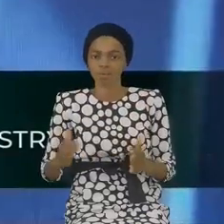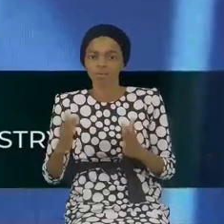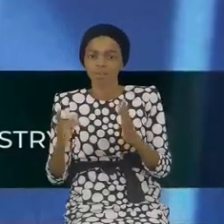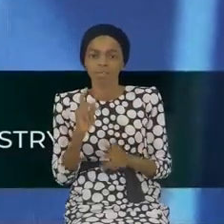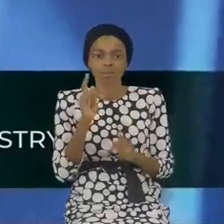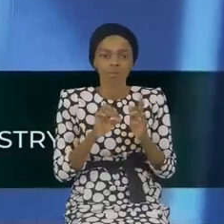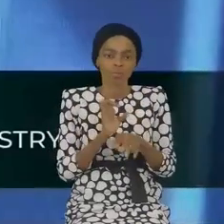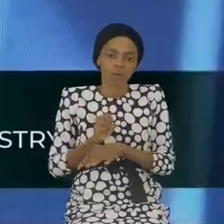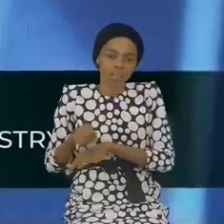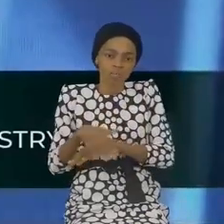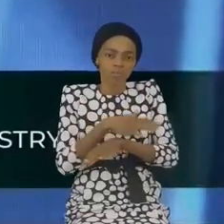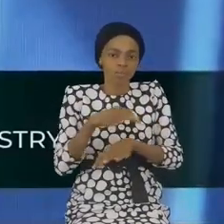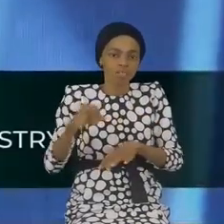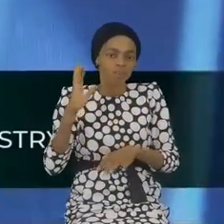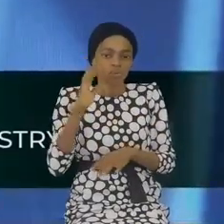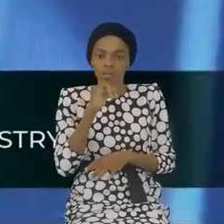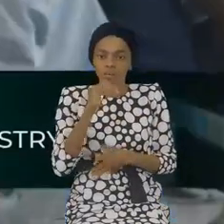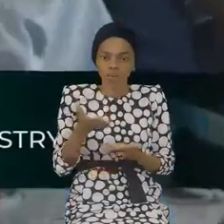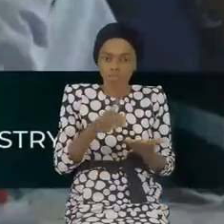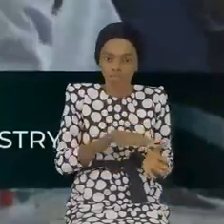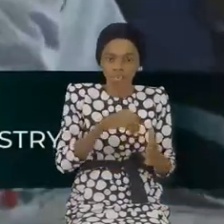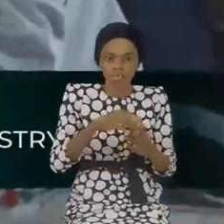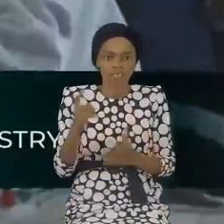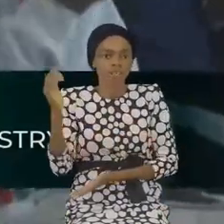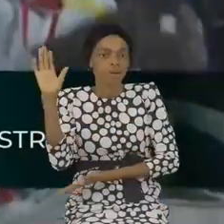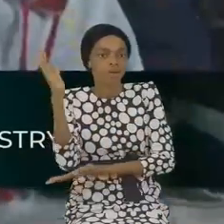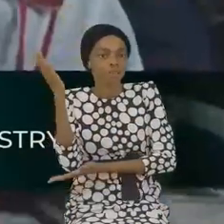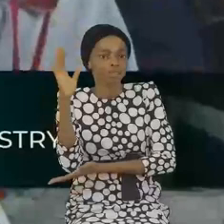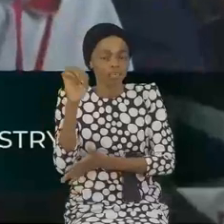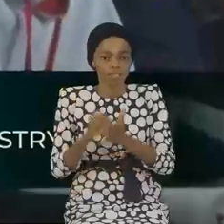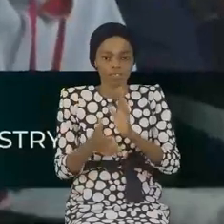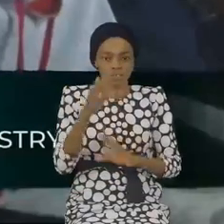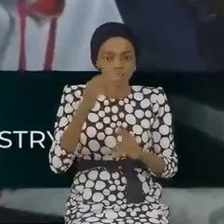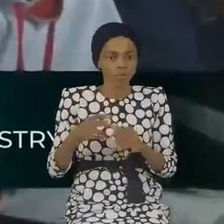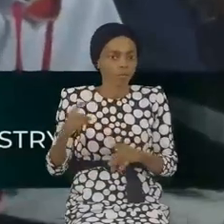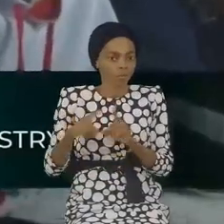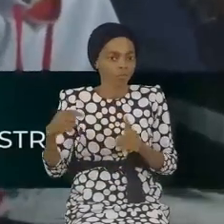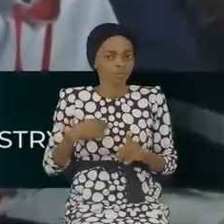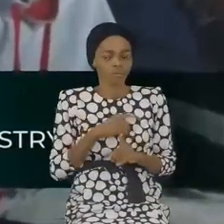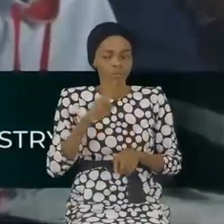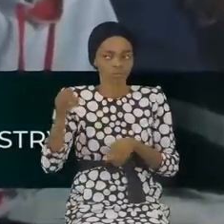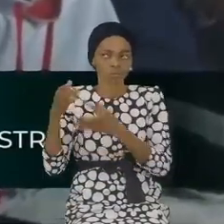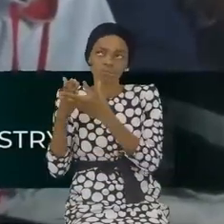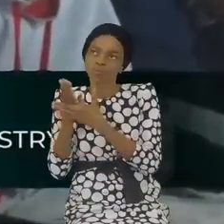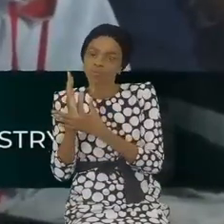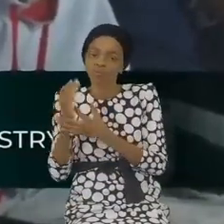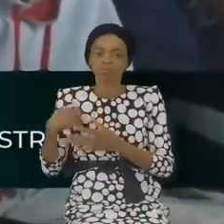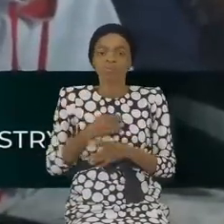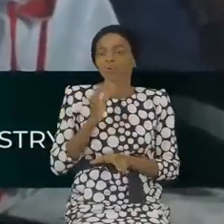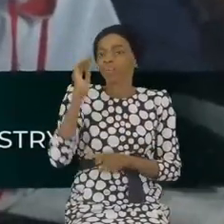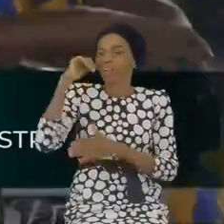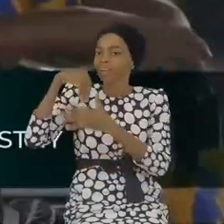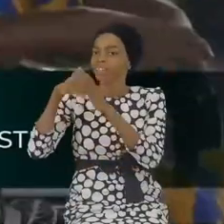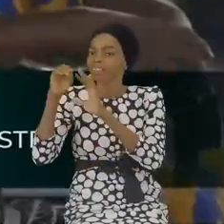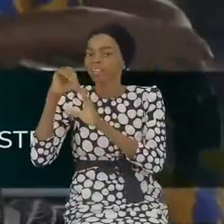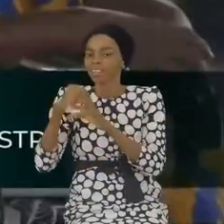influences ne meurent pas dans le désert. Mais nous y entrerons. Nous entrerons. Je vais